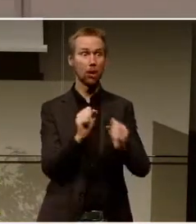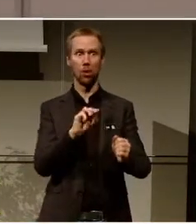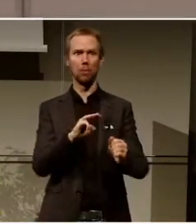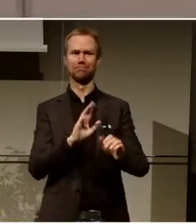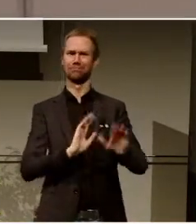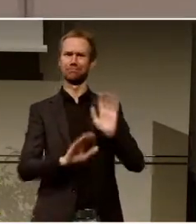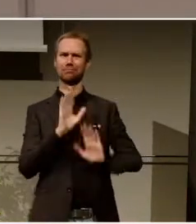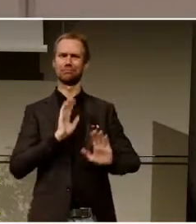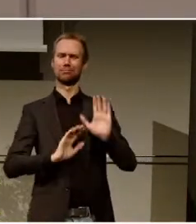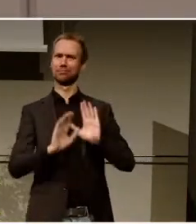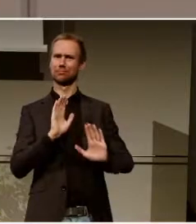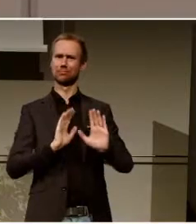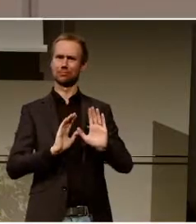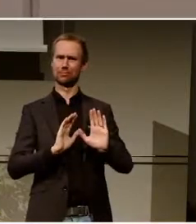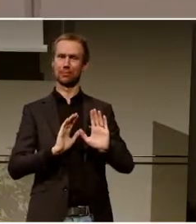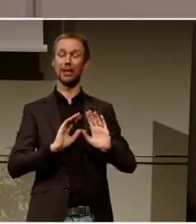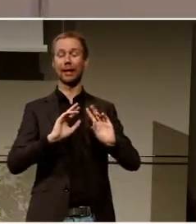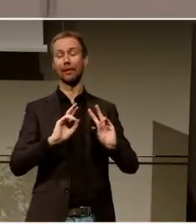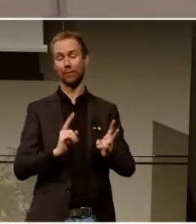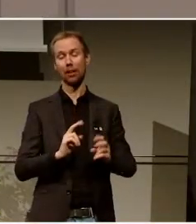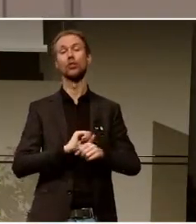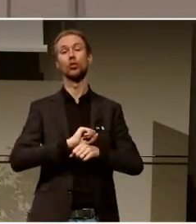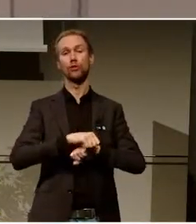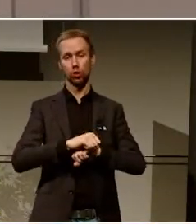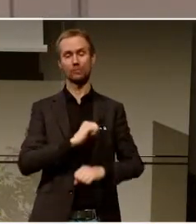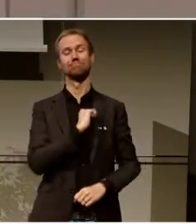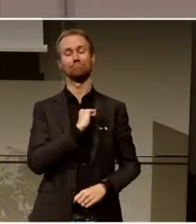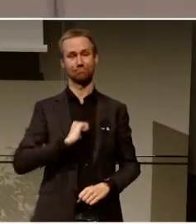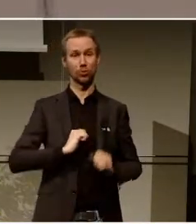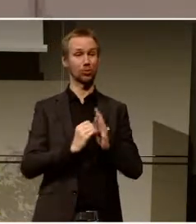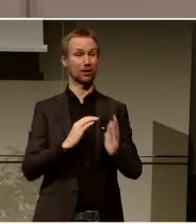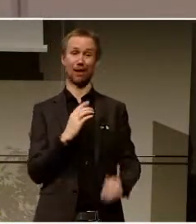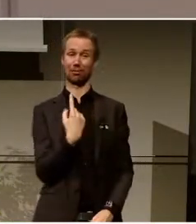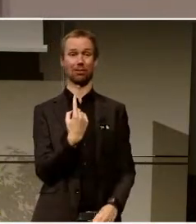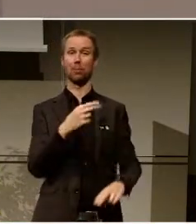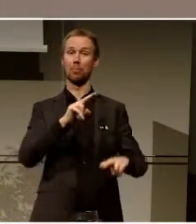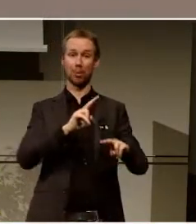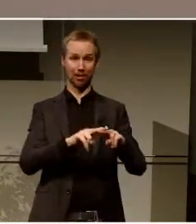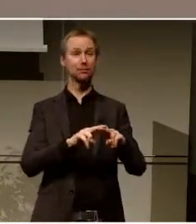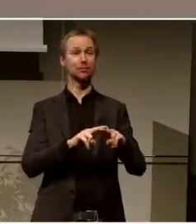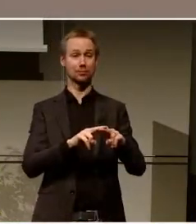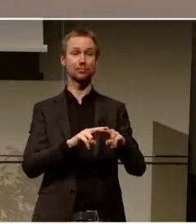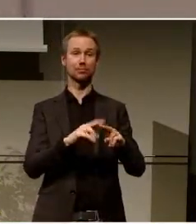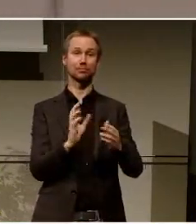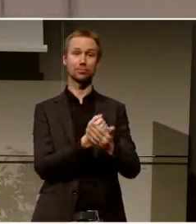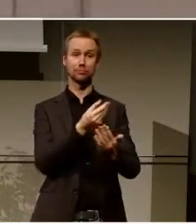hade vi förmodligen gjort det ändå. Eftersom det är det enda stället där vi verkligen får pengar om